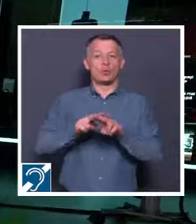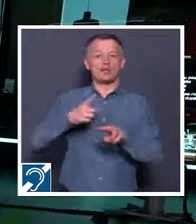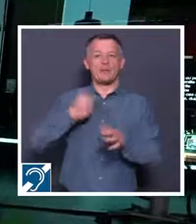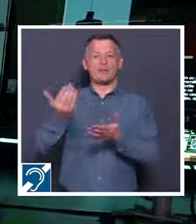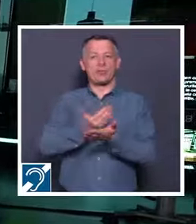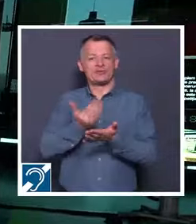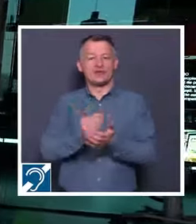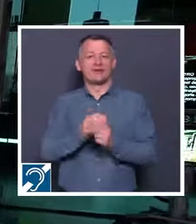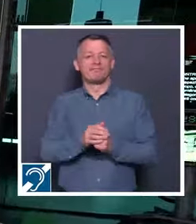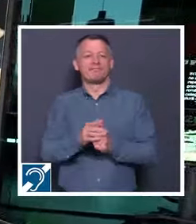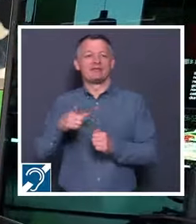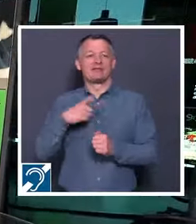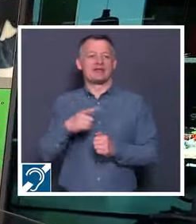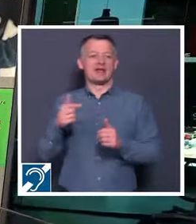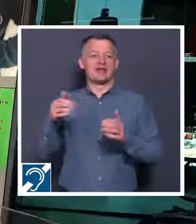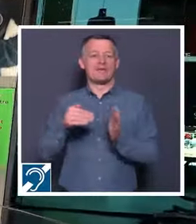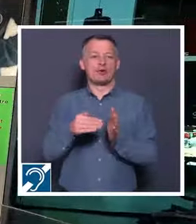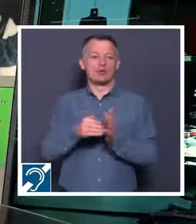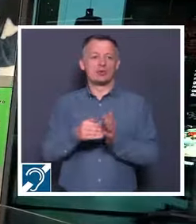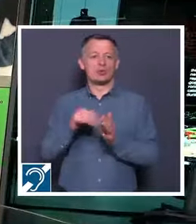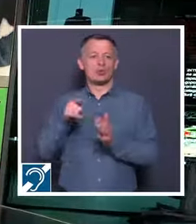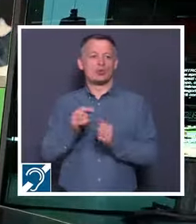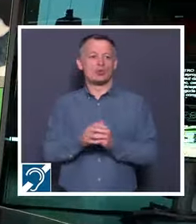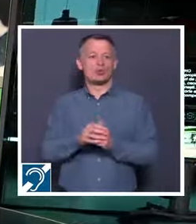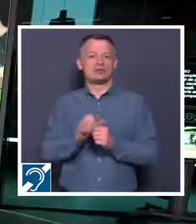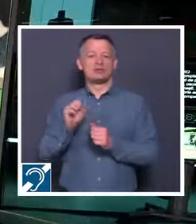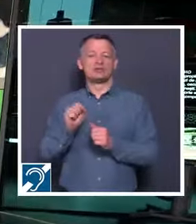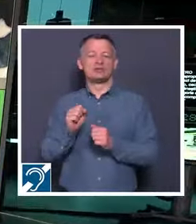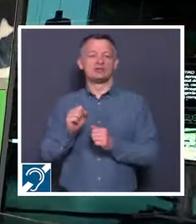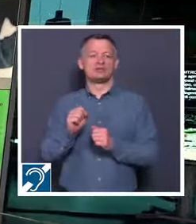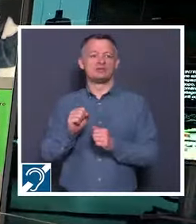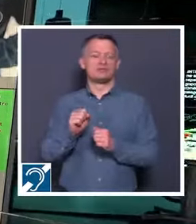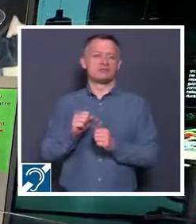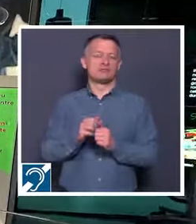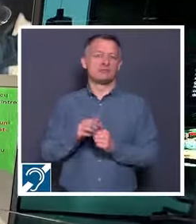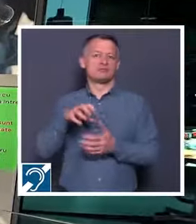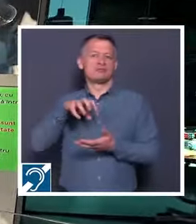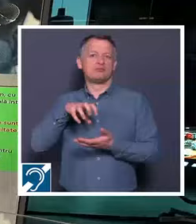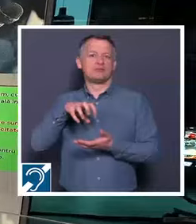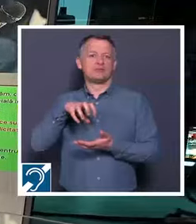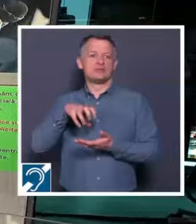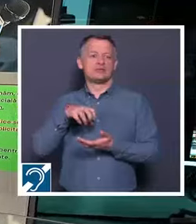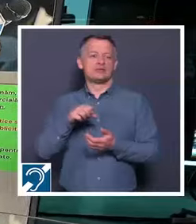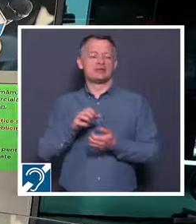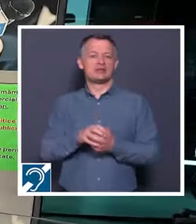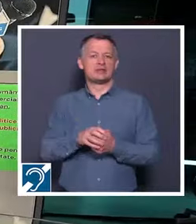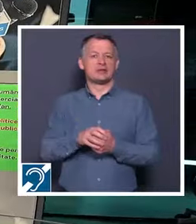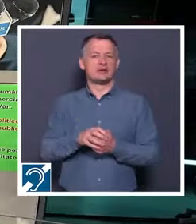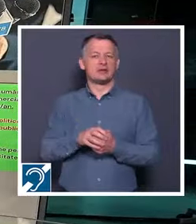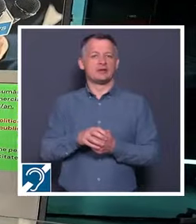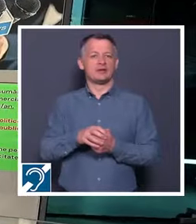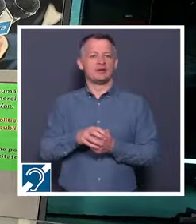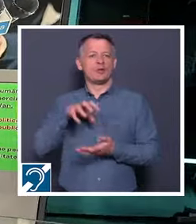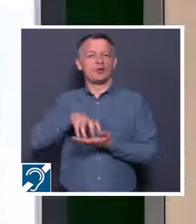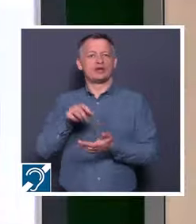aia, cu e nevoie de un sat ca să crești un copil. Ca să crești un mediu în care o societate care